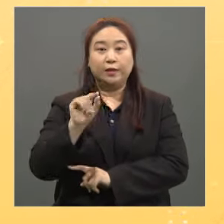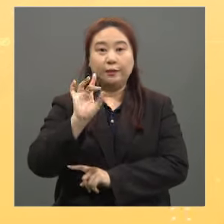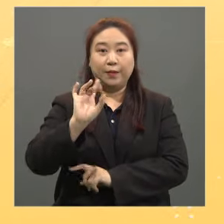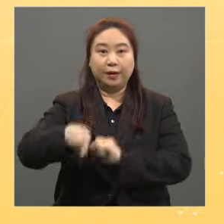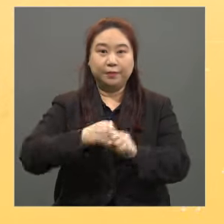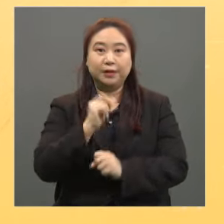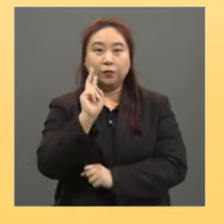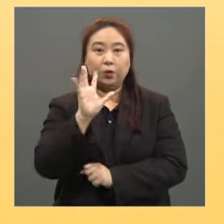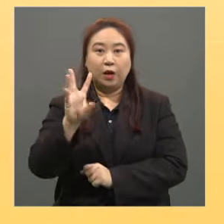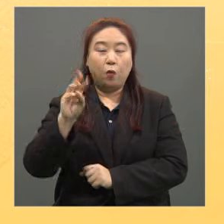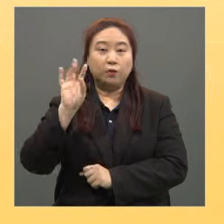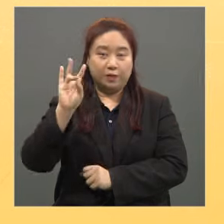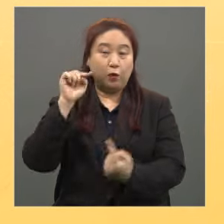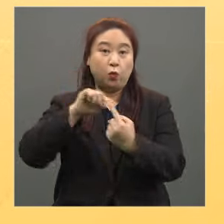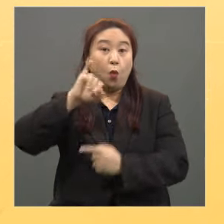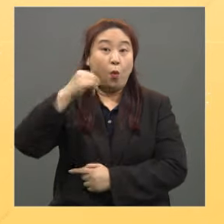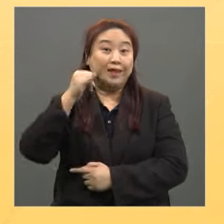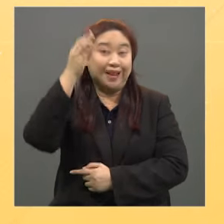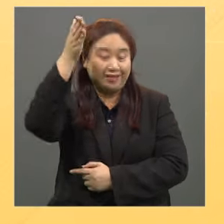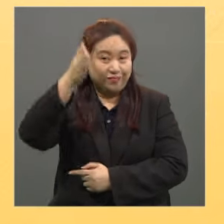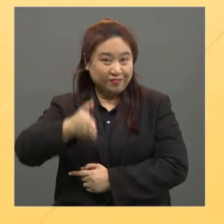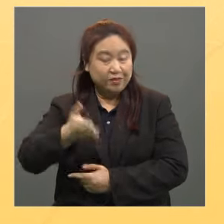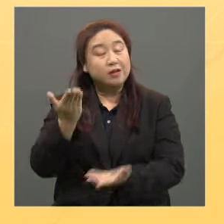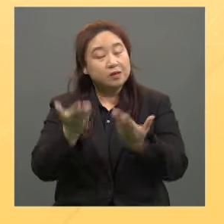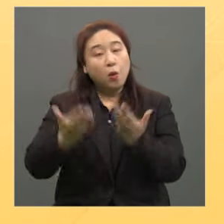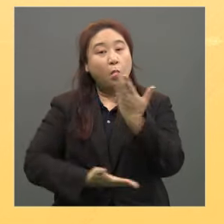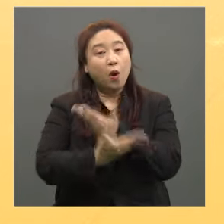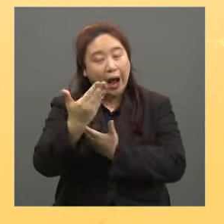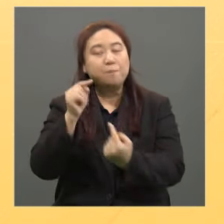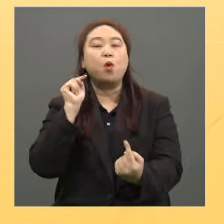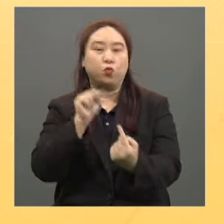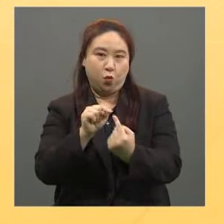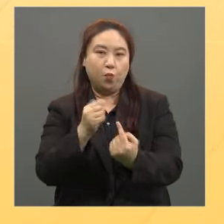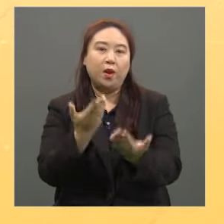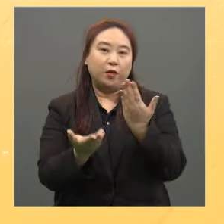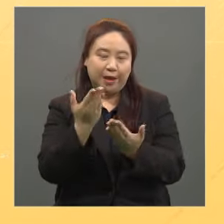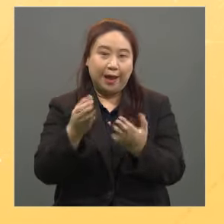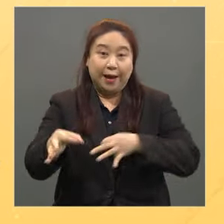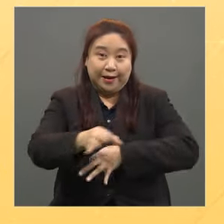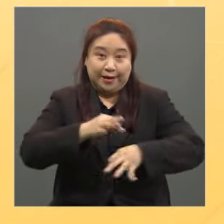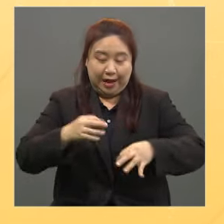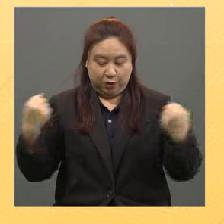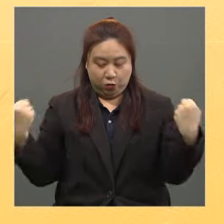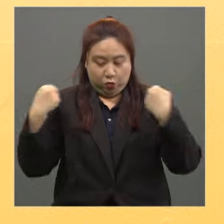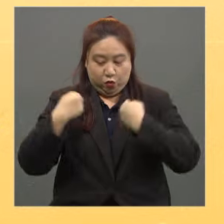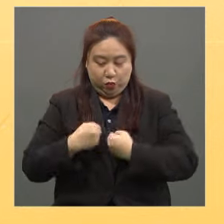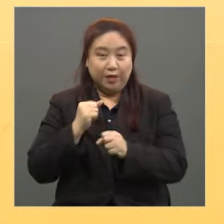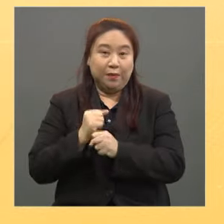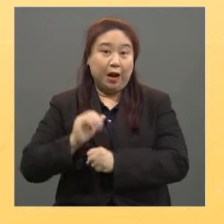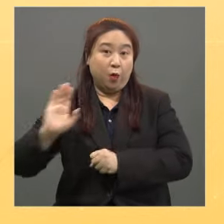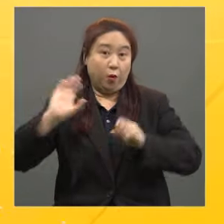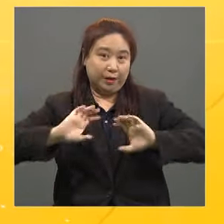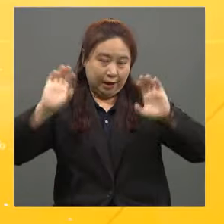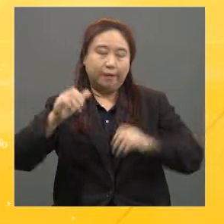2567ทุกวันจันทร์หรือในโอกาสที่เหมาะสมสามารถแต่งกายแทนชุดยูนิฟอร์มฟอรมของหน่วยงานได้พร้อมทั้ง